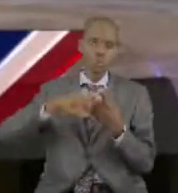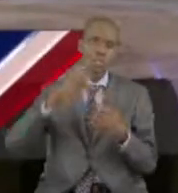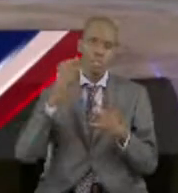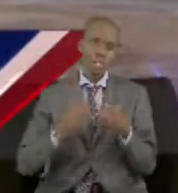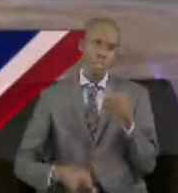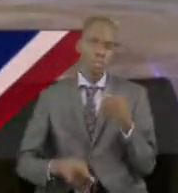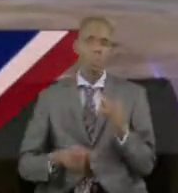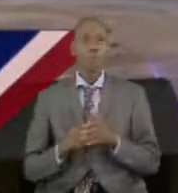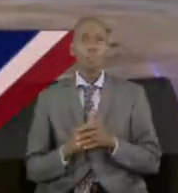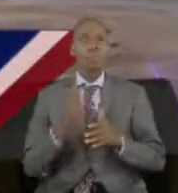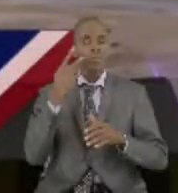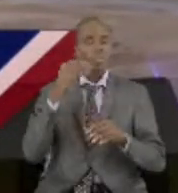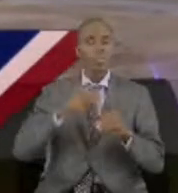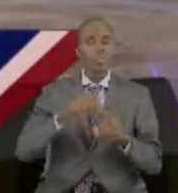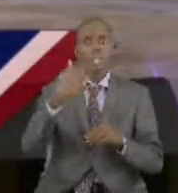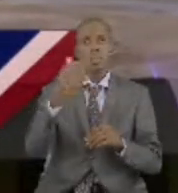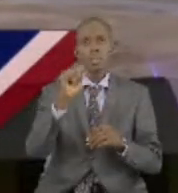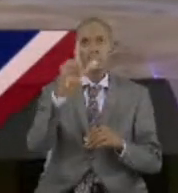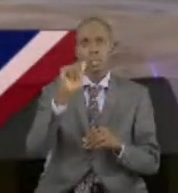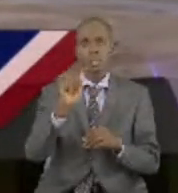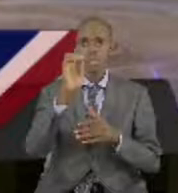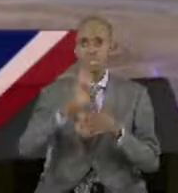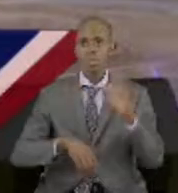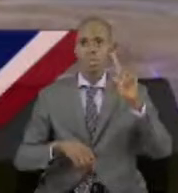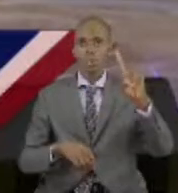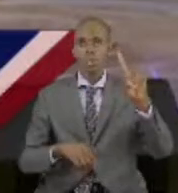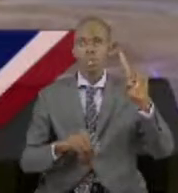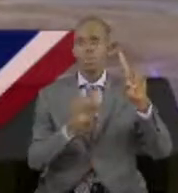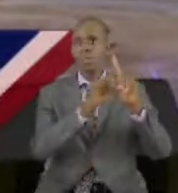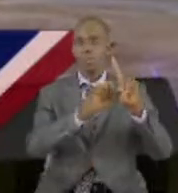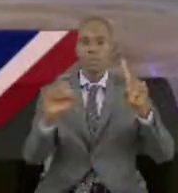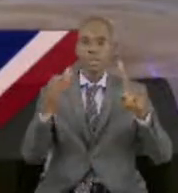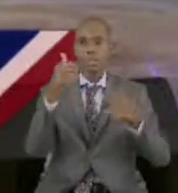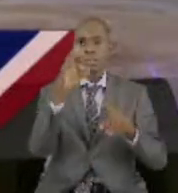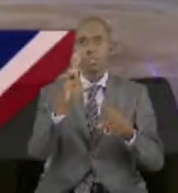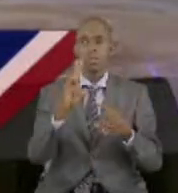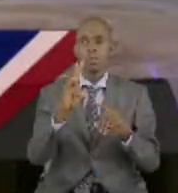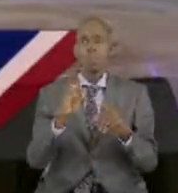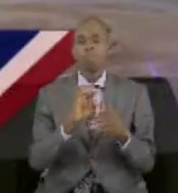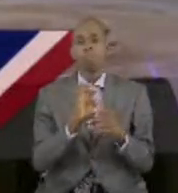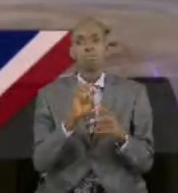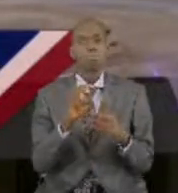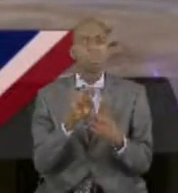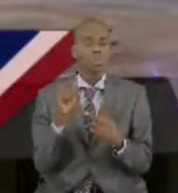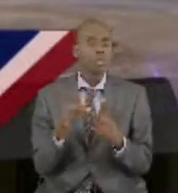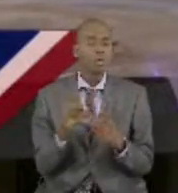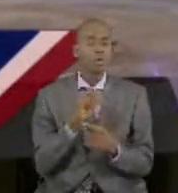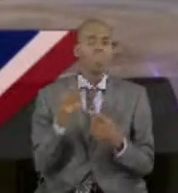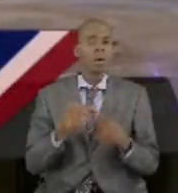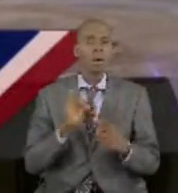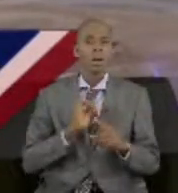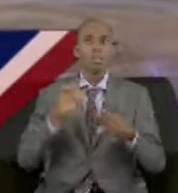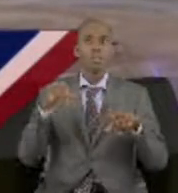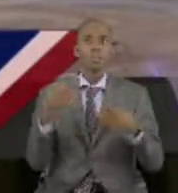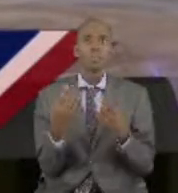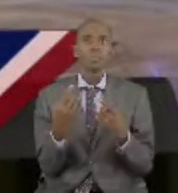verset 17. Dans Galates, chapitre 1, verset 17. Et je ne montai point